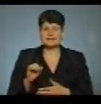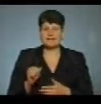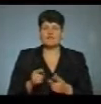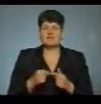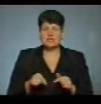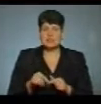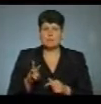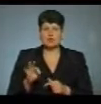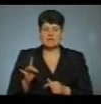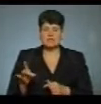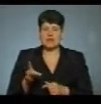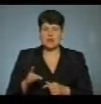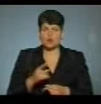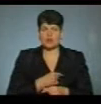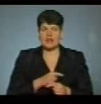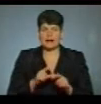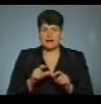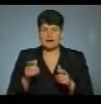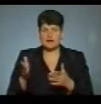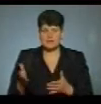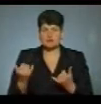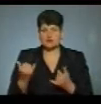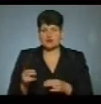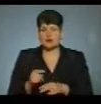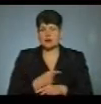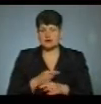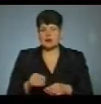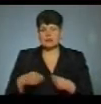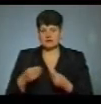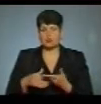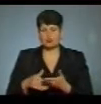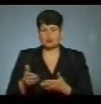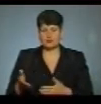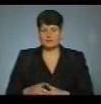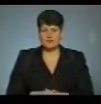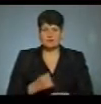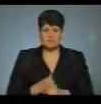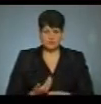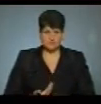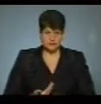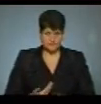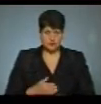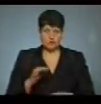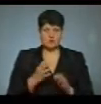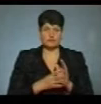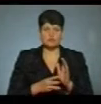відділенні Монастирської районної лікарні, і ну, сьогодні лікарі надають відповідну їм допомогу. Ми працюємо наживо, номер студії